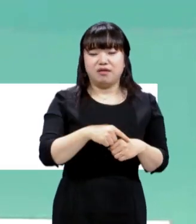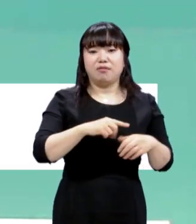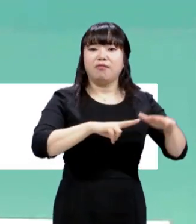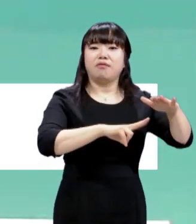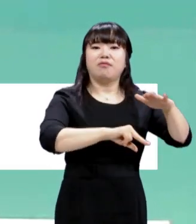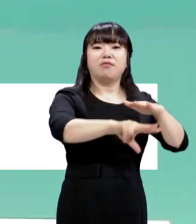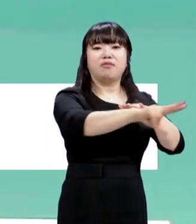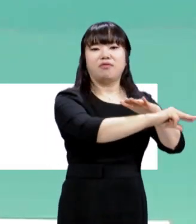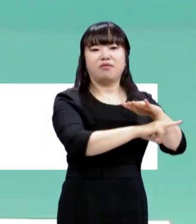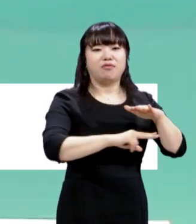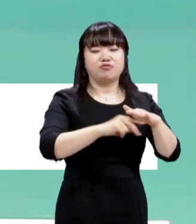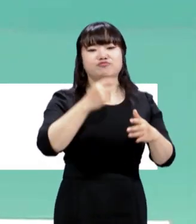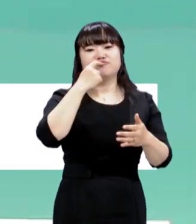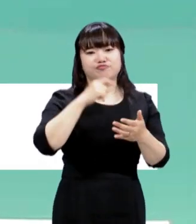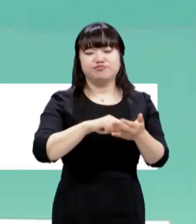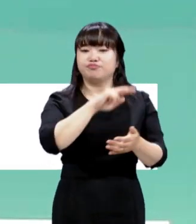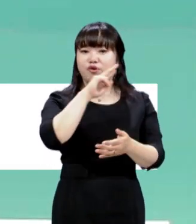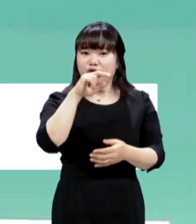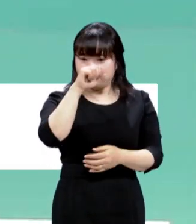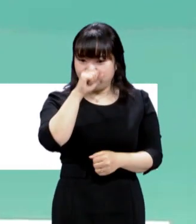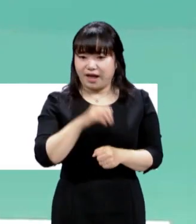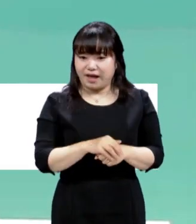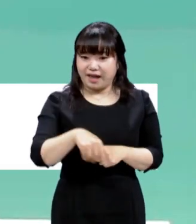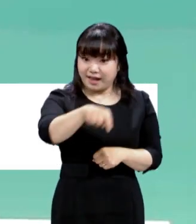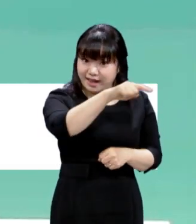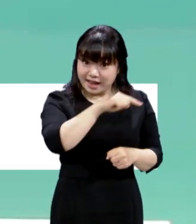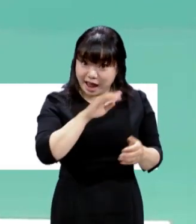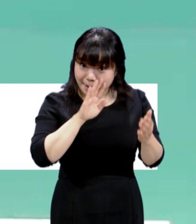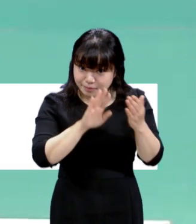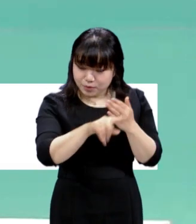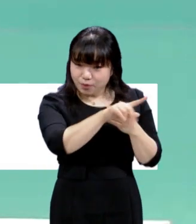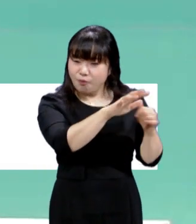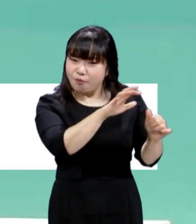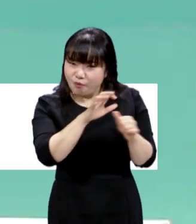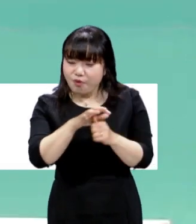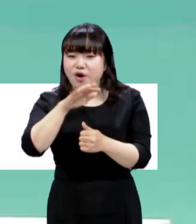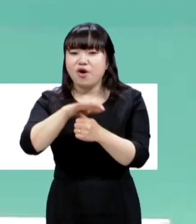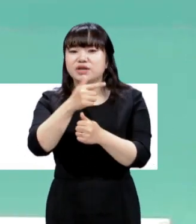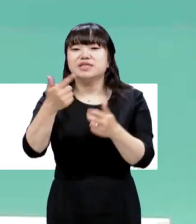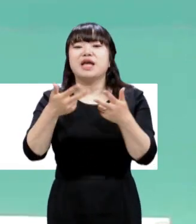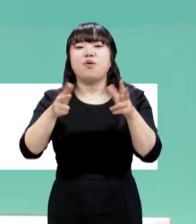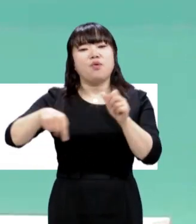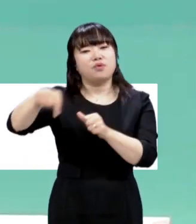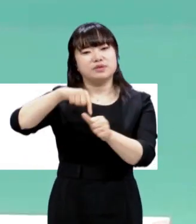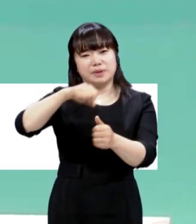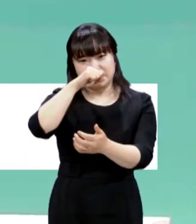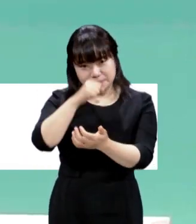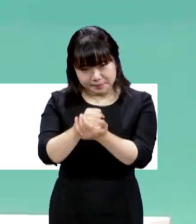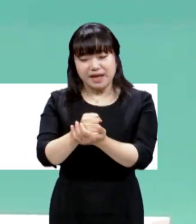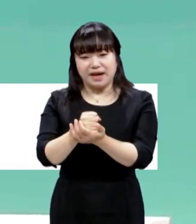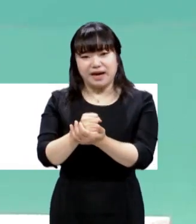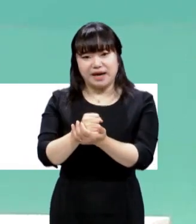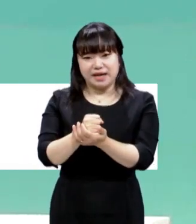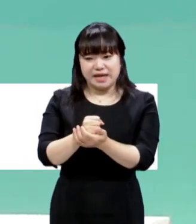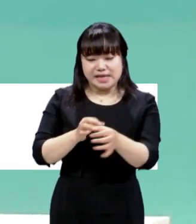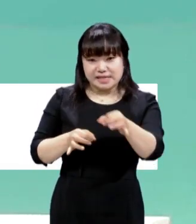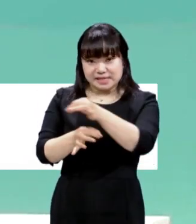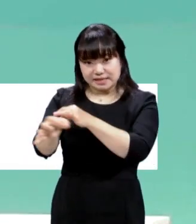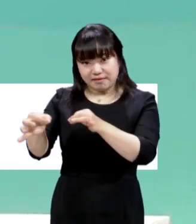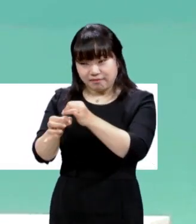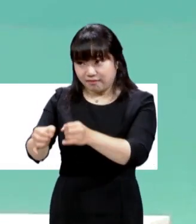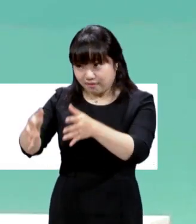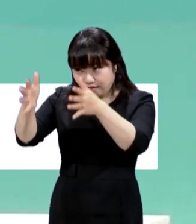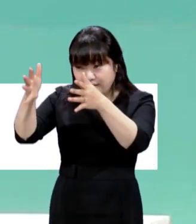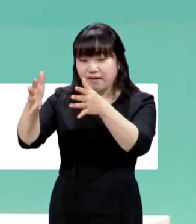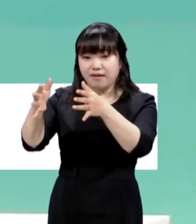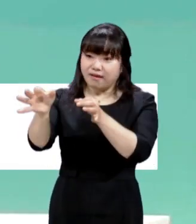편리하게 조성돼 있습니다 그래서 앞으로는 어린이대공원 특성에 만난 아 이런 상가 조성 뿐만이